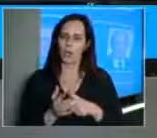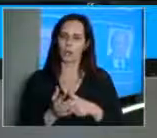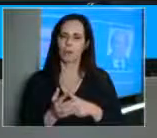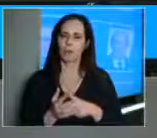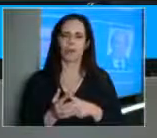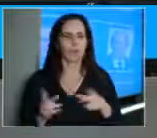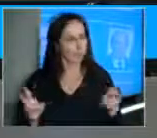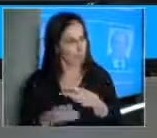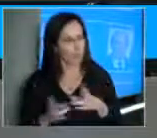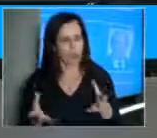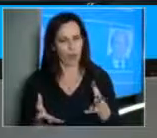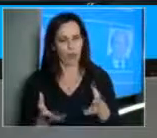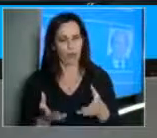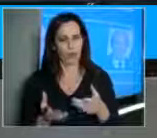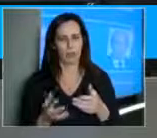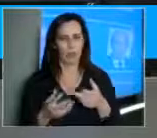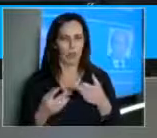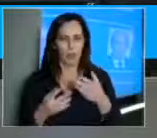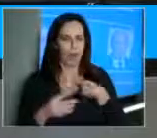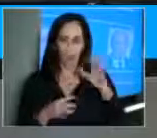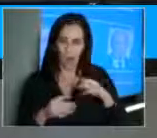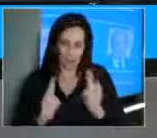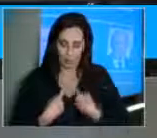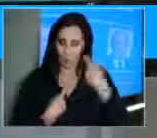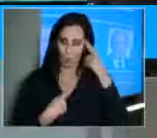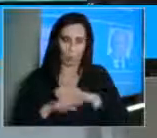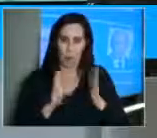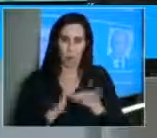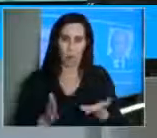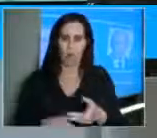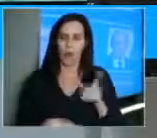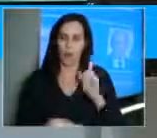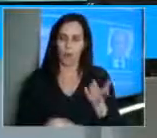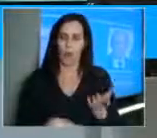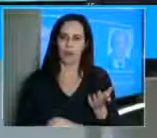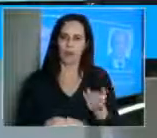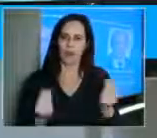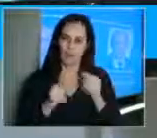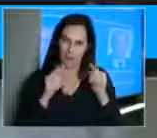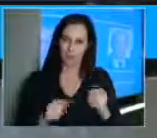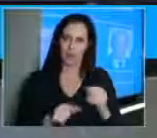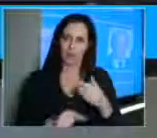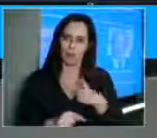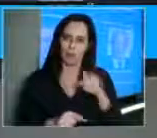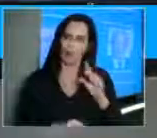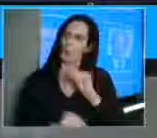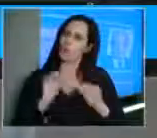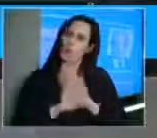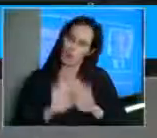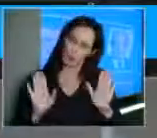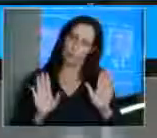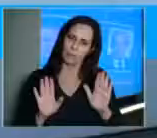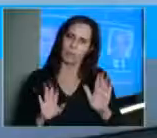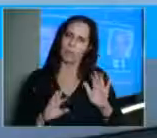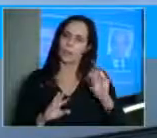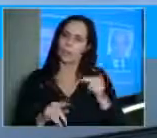לנו, הרבה ממה שהיה מסביב לזה. אבל בדברים כאלו אנחנו לא משתמשים.